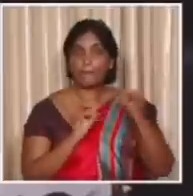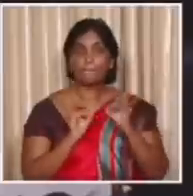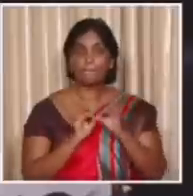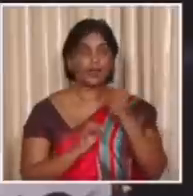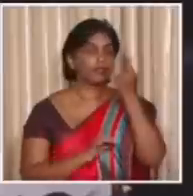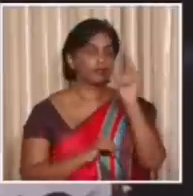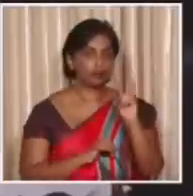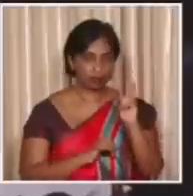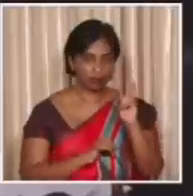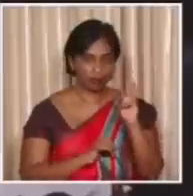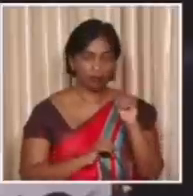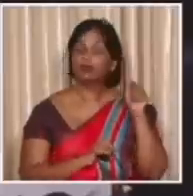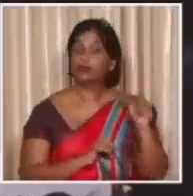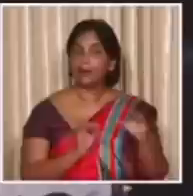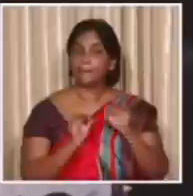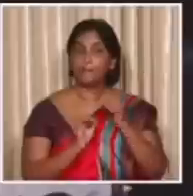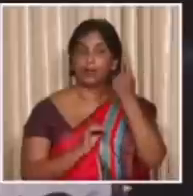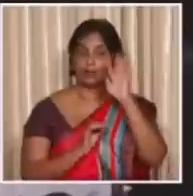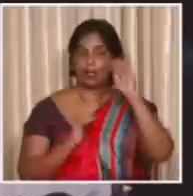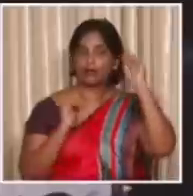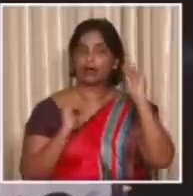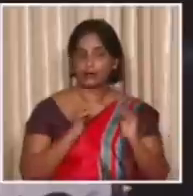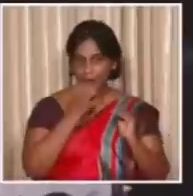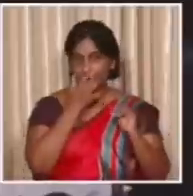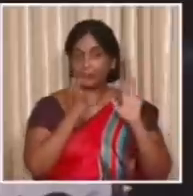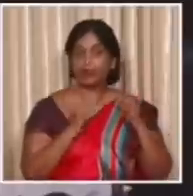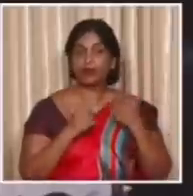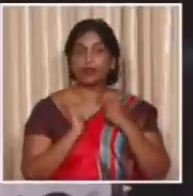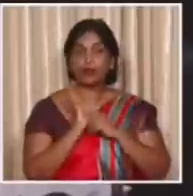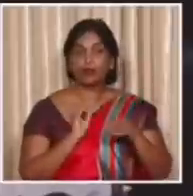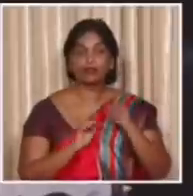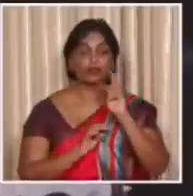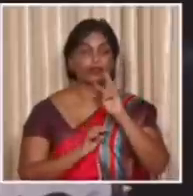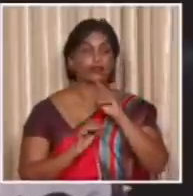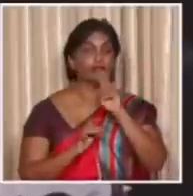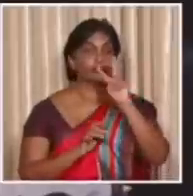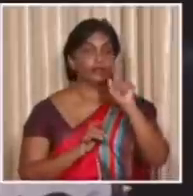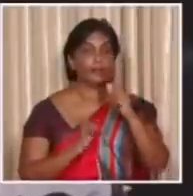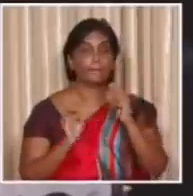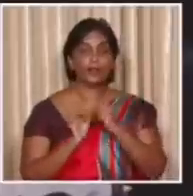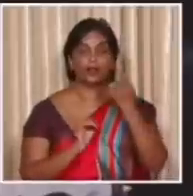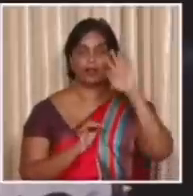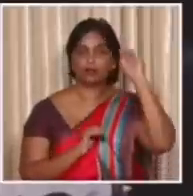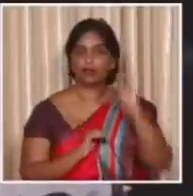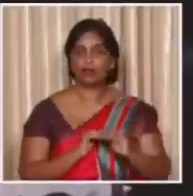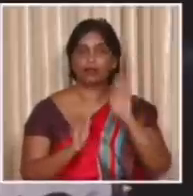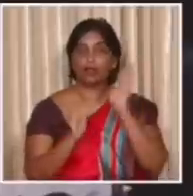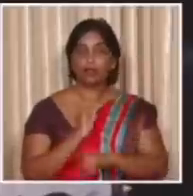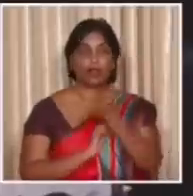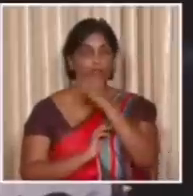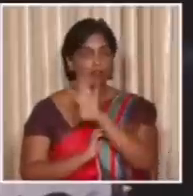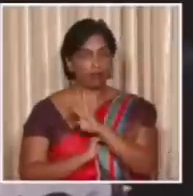13ක්. එතකොට බිලියන 14ට අඩු වෙනවා. එහෙනම් අපේ ණය ප්‍රමාණය 27 වෙනකොට බිලියන 14ට අඩු වෙන්න බෑ. කපනවා